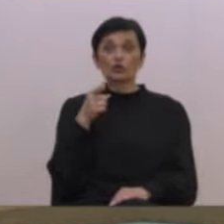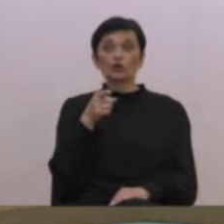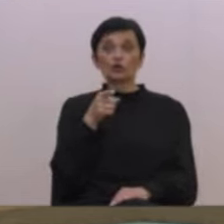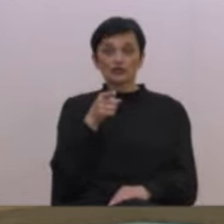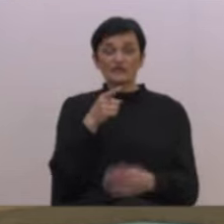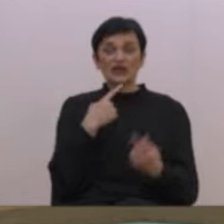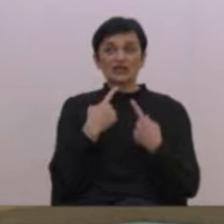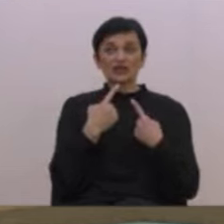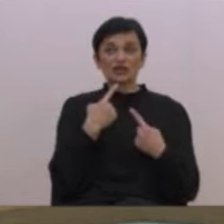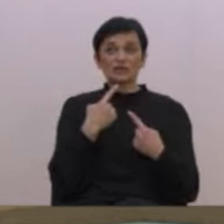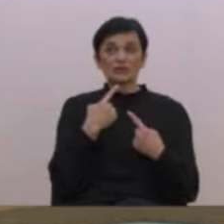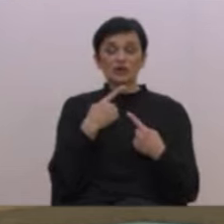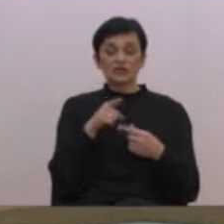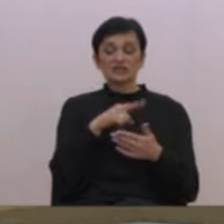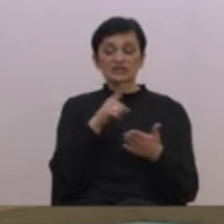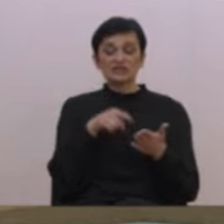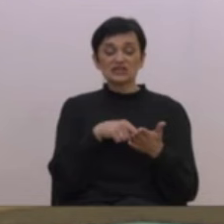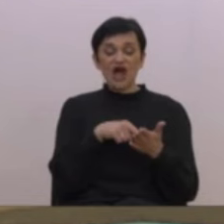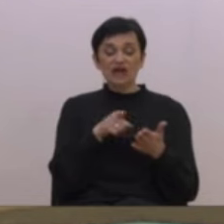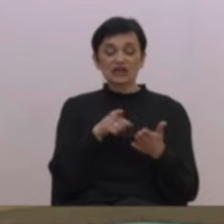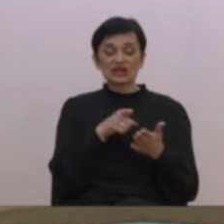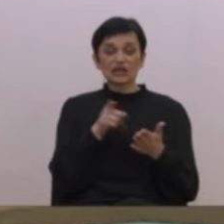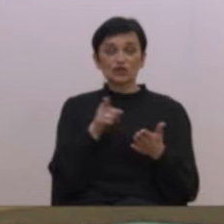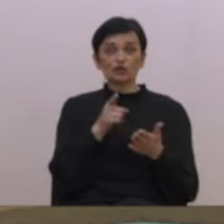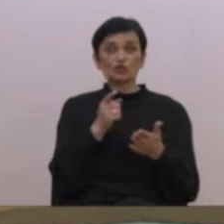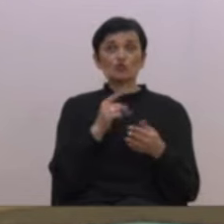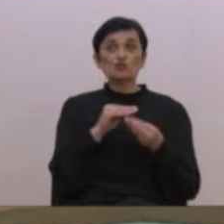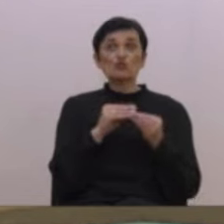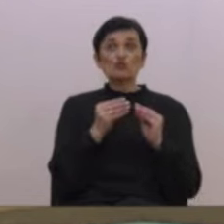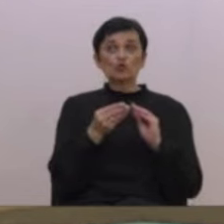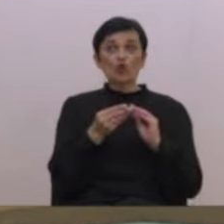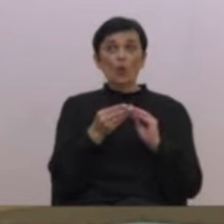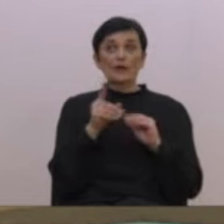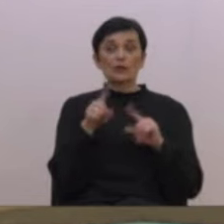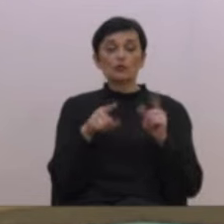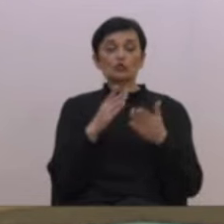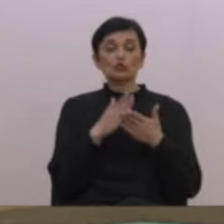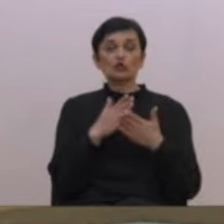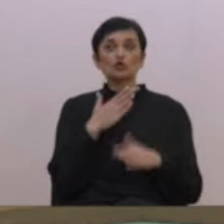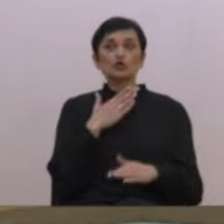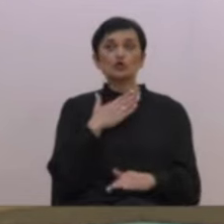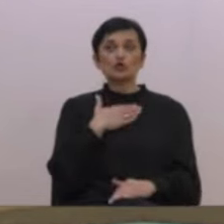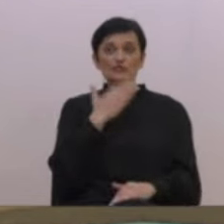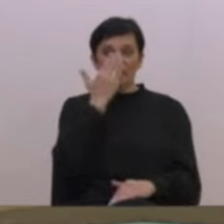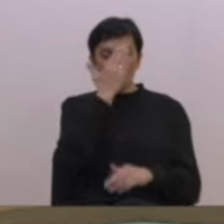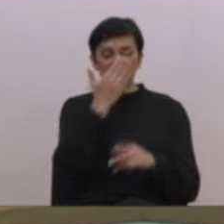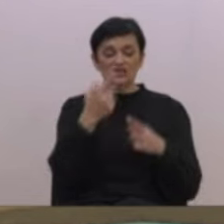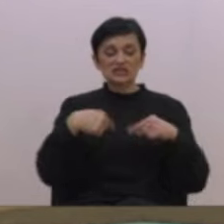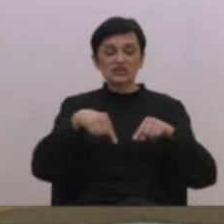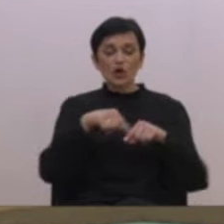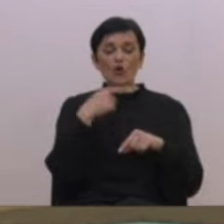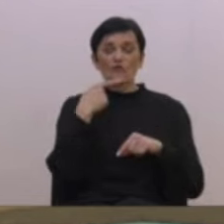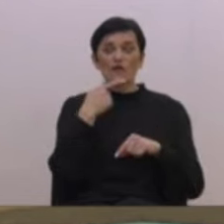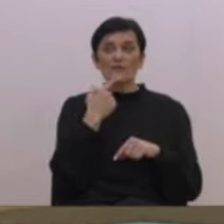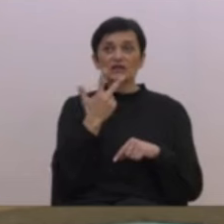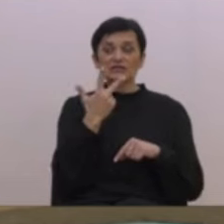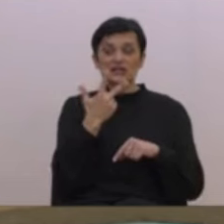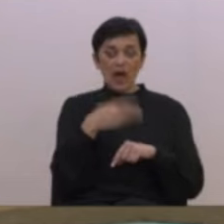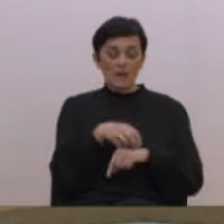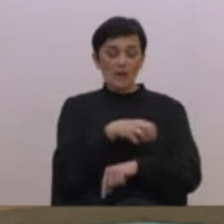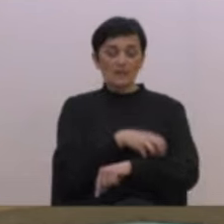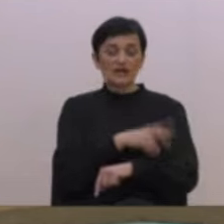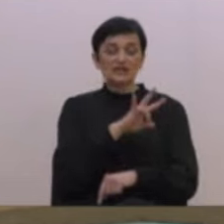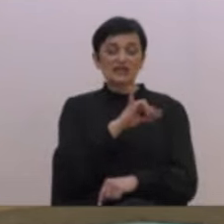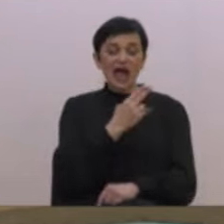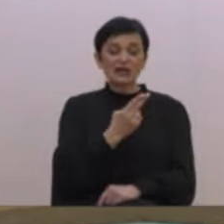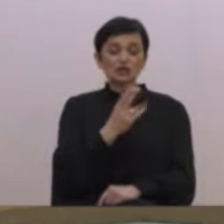ვიცი და ალბათ ეს საკითხი გაარჩიეთ, მაგრამ პრობლემა ზოგადად არის, რომ ჩვენ პოზიციებს საზოგადოებას ჩვენ სულ ვამბობთ, რომ სულ სამი პარტია არის, რომ ნაცები,